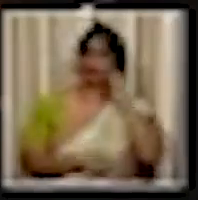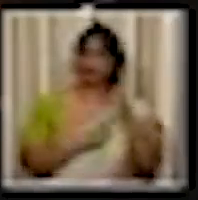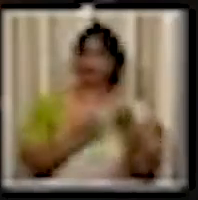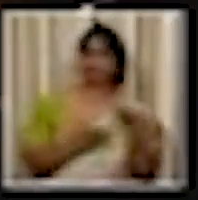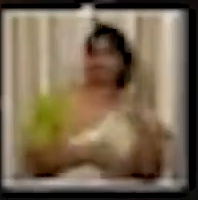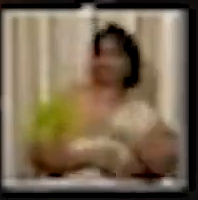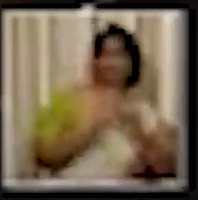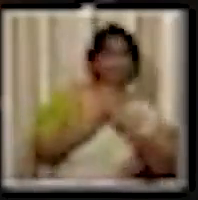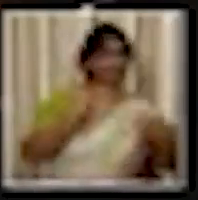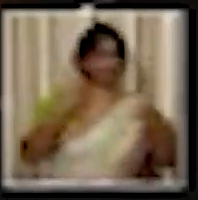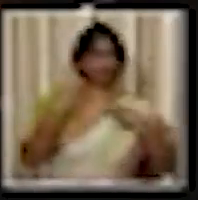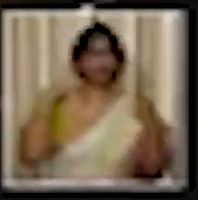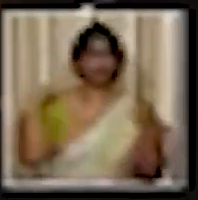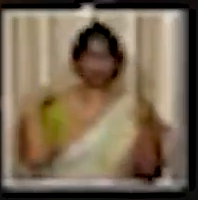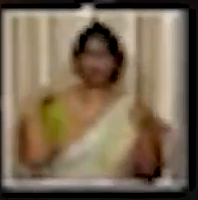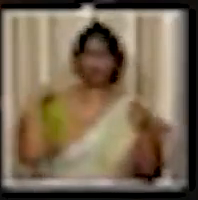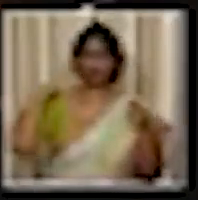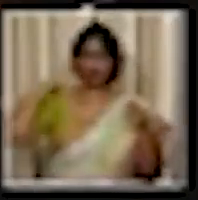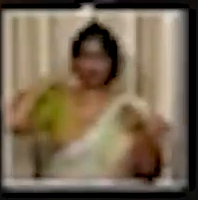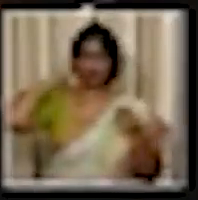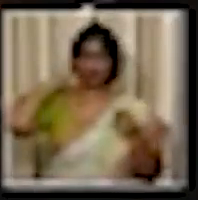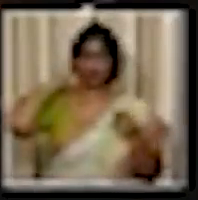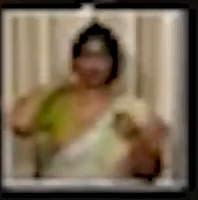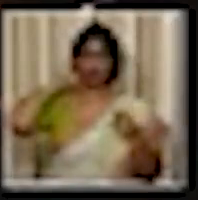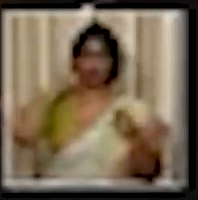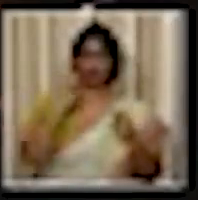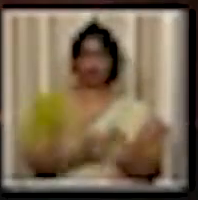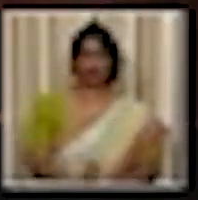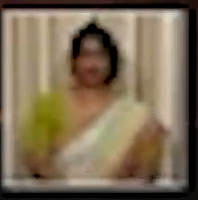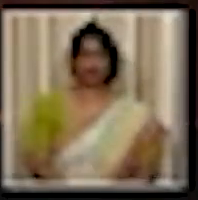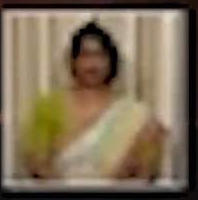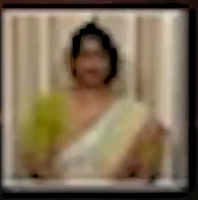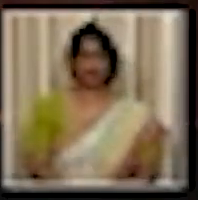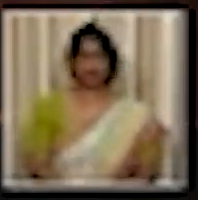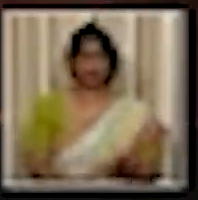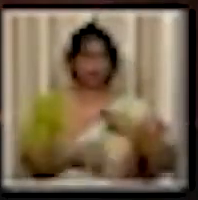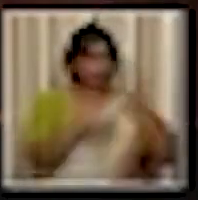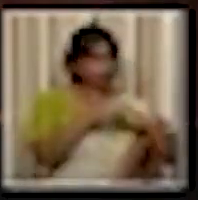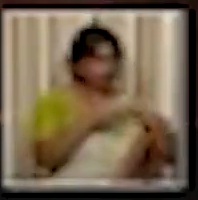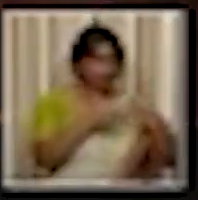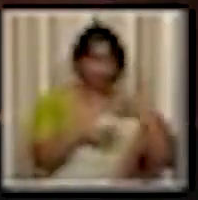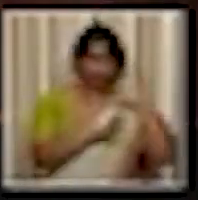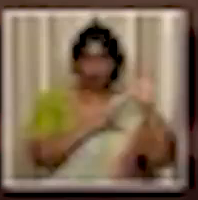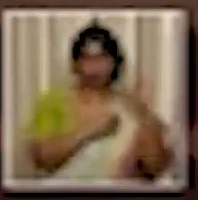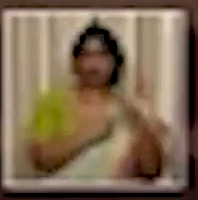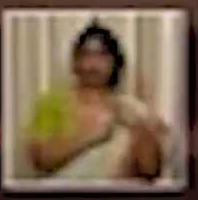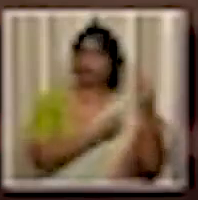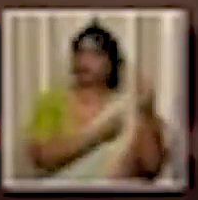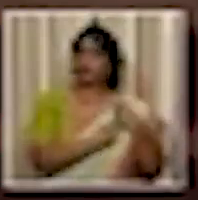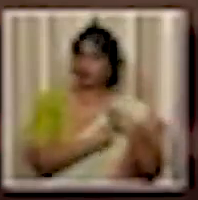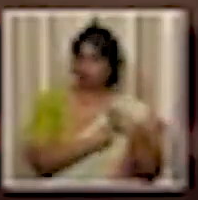හම්බ කරගෙන යනවා මේ රටේ ජනතාවගේ මුදල්. මම විමසීමක් කරලා මේ ගැන තොරතුරු ගත්තම මට